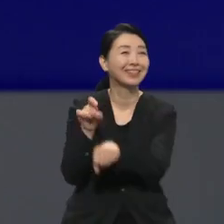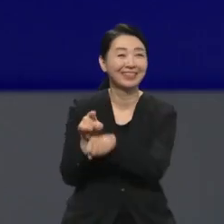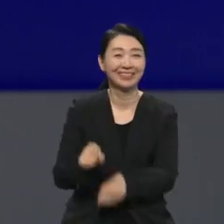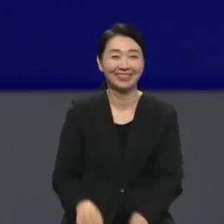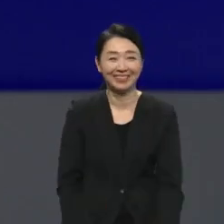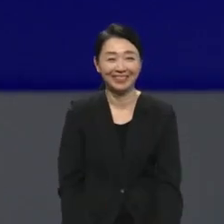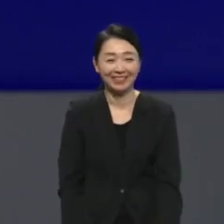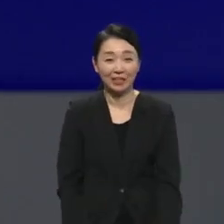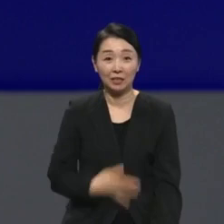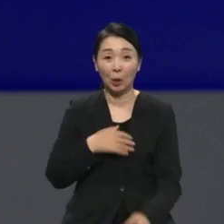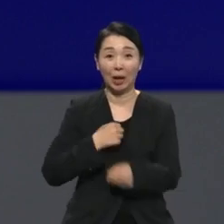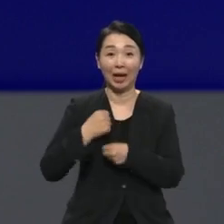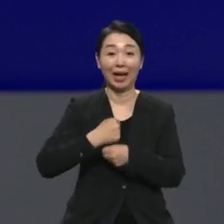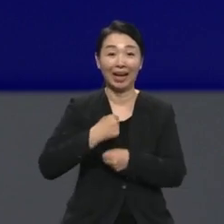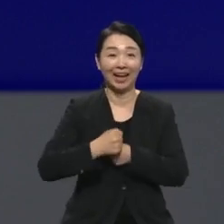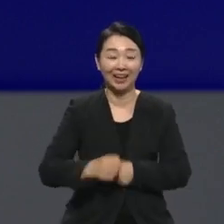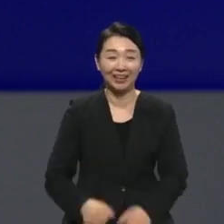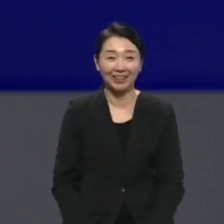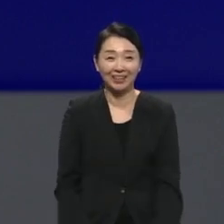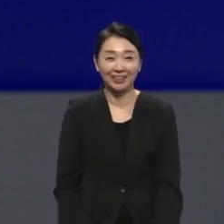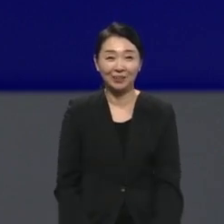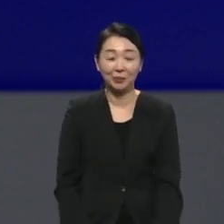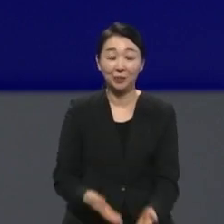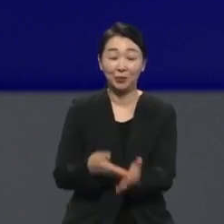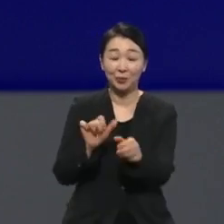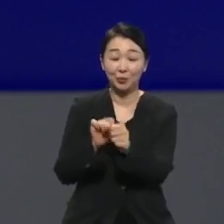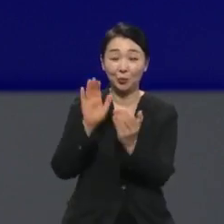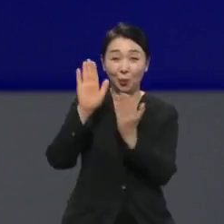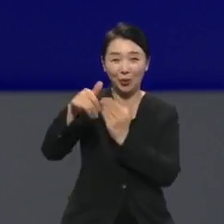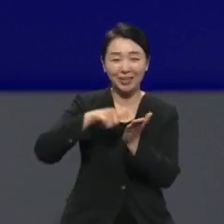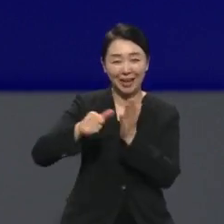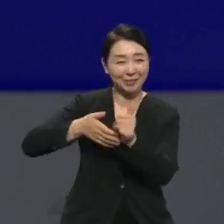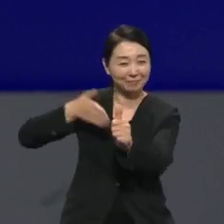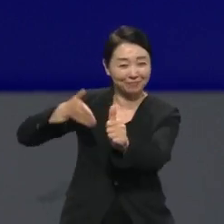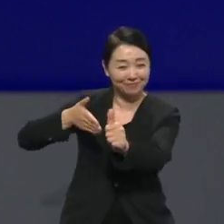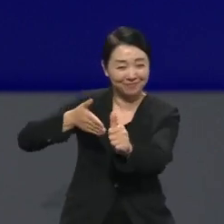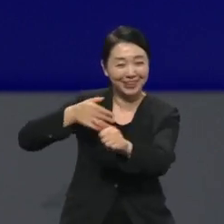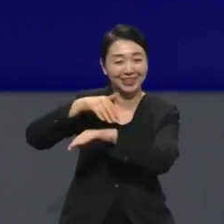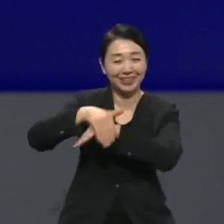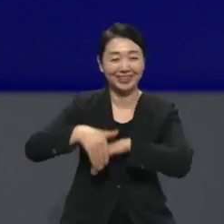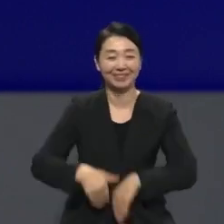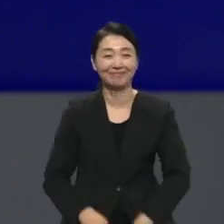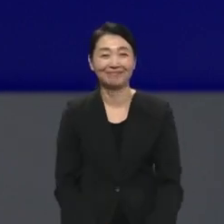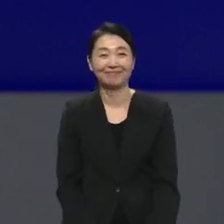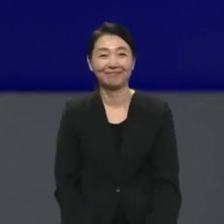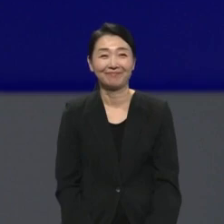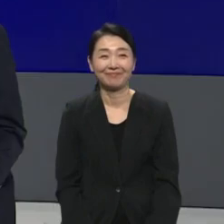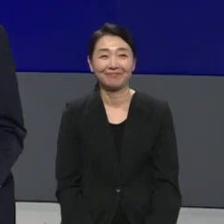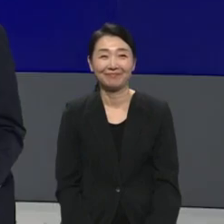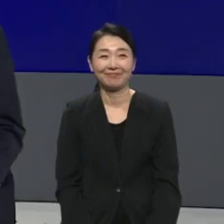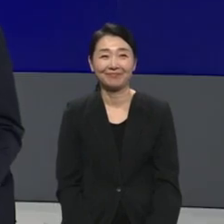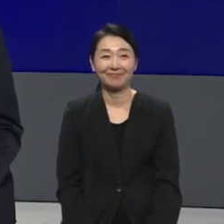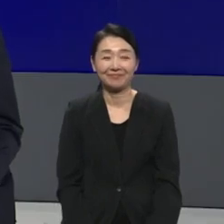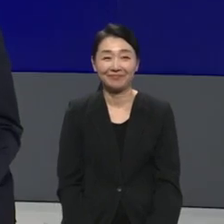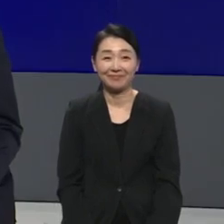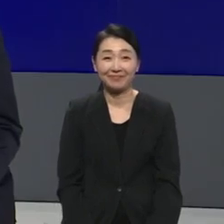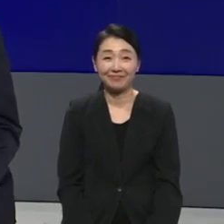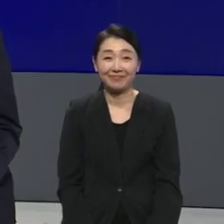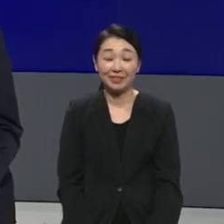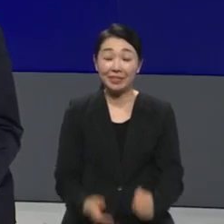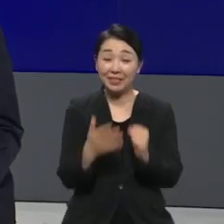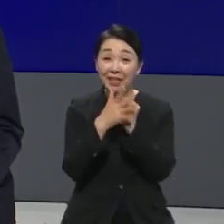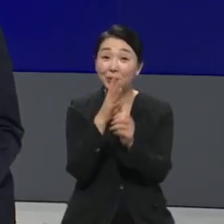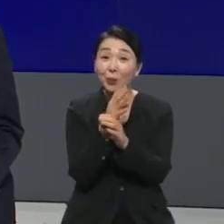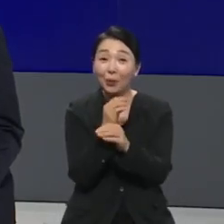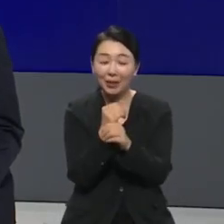저도 지금 몹시 당황스러운데 곧 뉴스 오후에 삭제 요청하도록 하겠습니다. 네. 알겠습니다. 뭐 언제 쪽 이에요? 네.